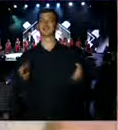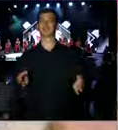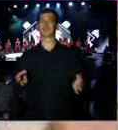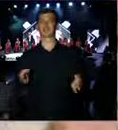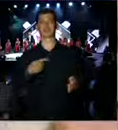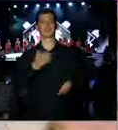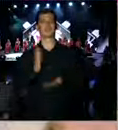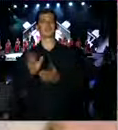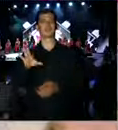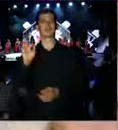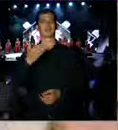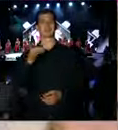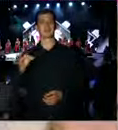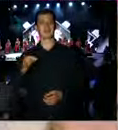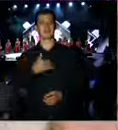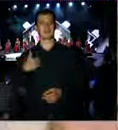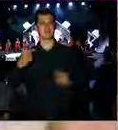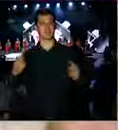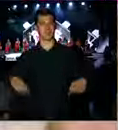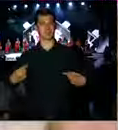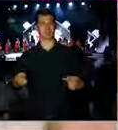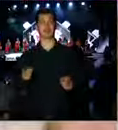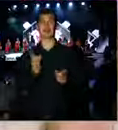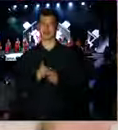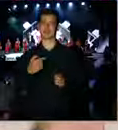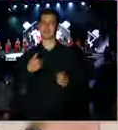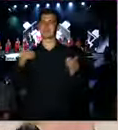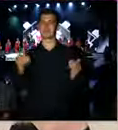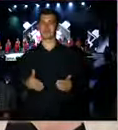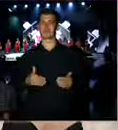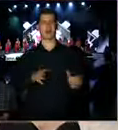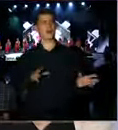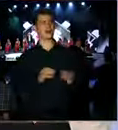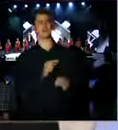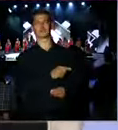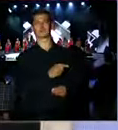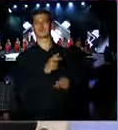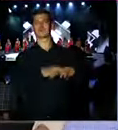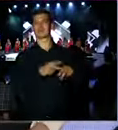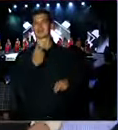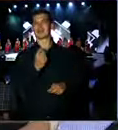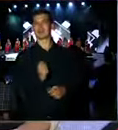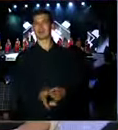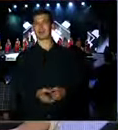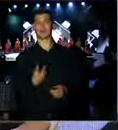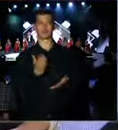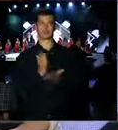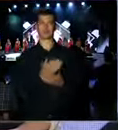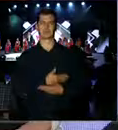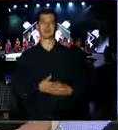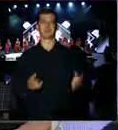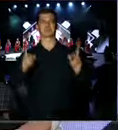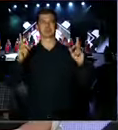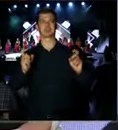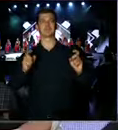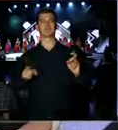kolejne wybory Miss Polski na wózku, ale właśnie dlatego, że możemy wspólnie z Fundacją Jedyna Taka otworzyć to wyjątkowe wydarzenie,